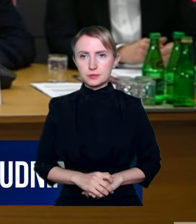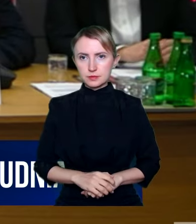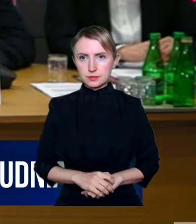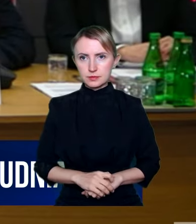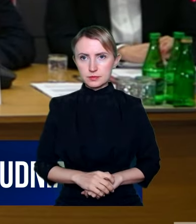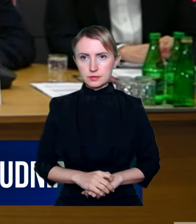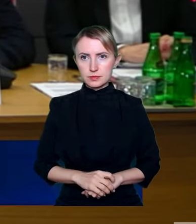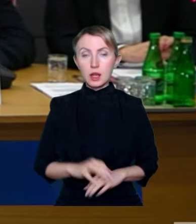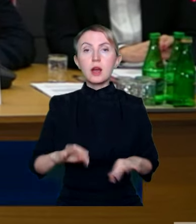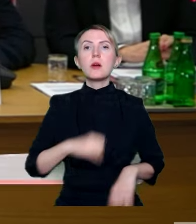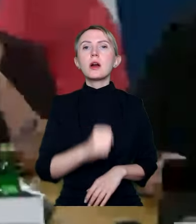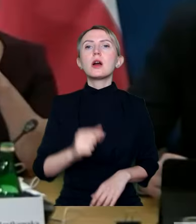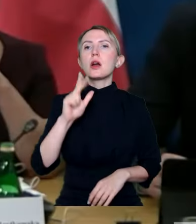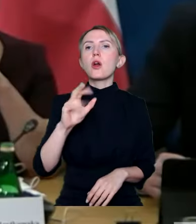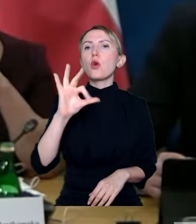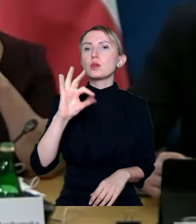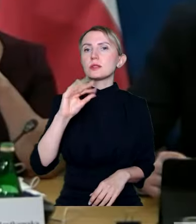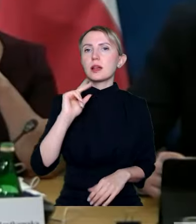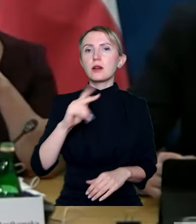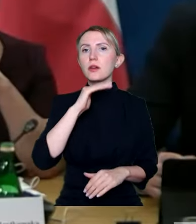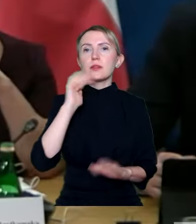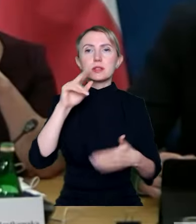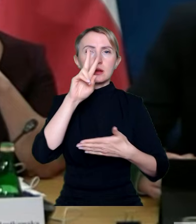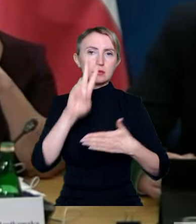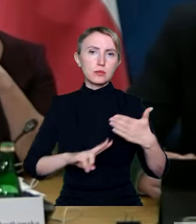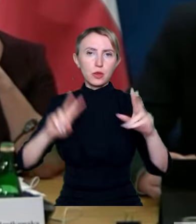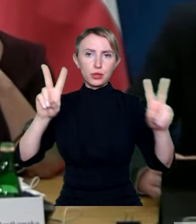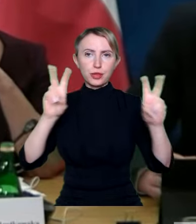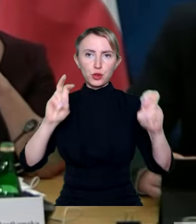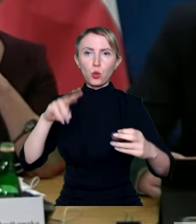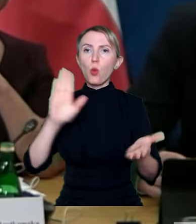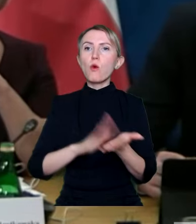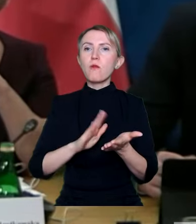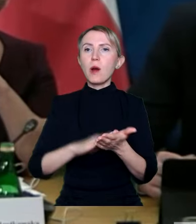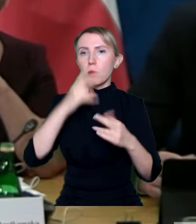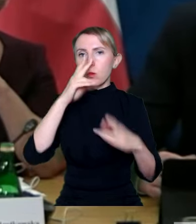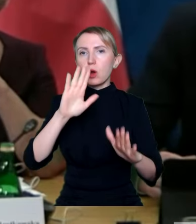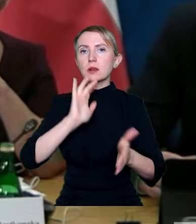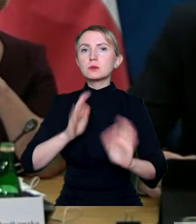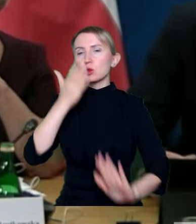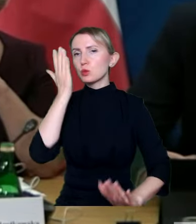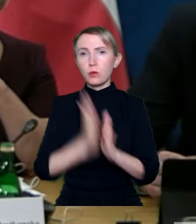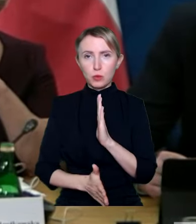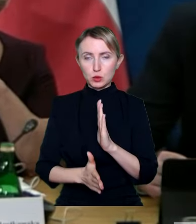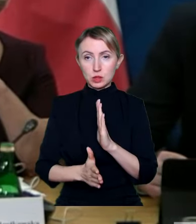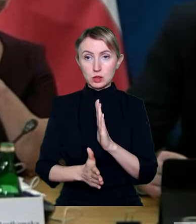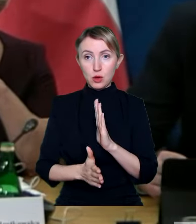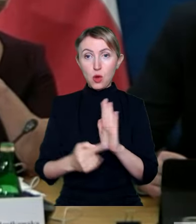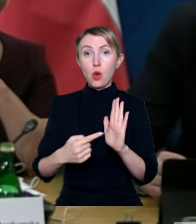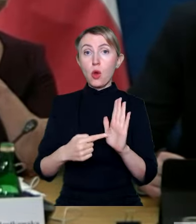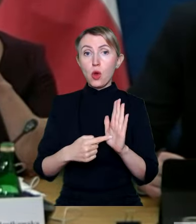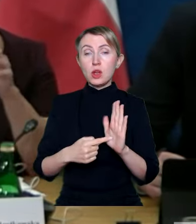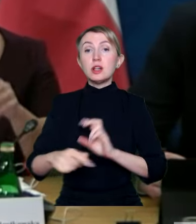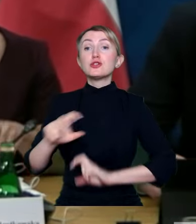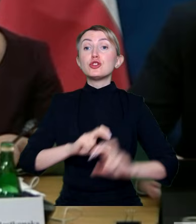panu posłowi Goskowi, że wystarczy lektura samej tytułu uchwały, która wskazuje w sposób jednoznaczny, że chodzi o